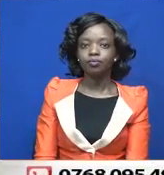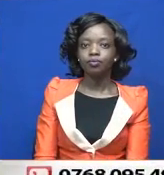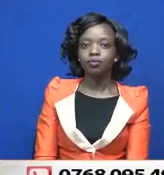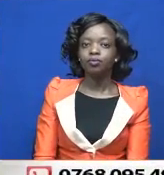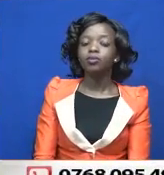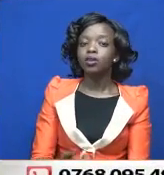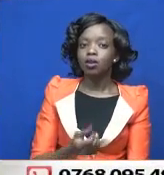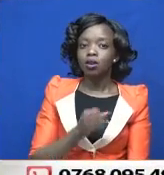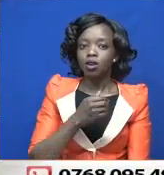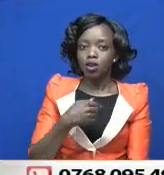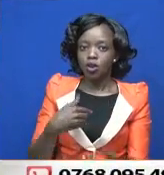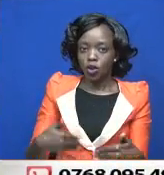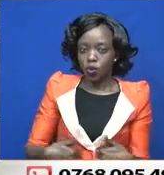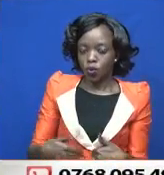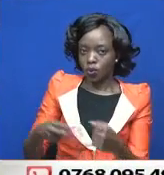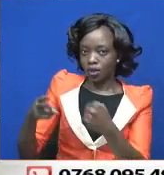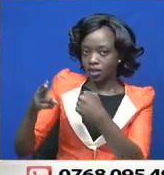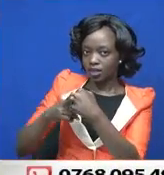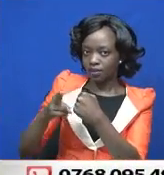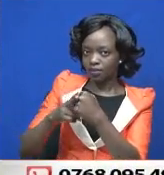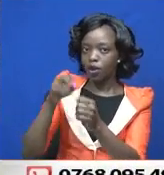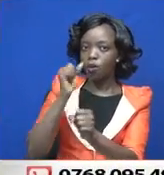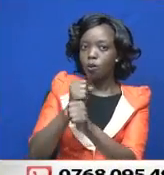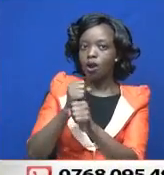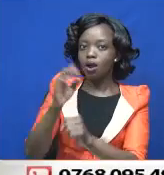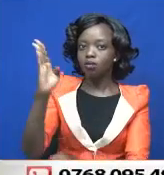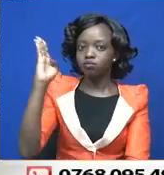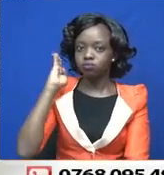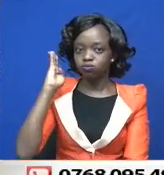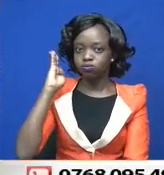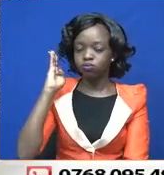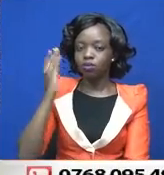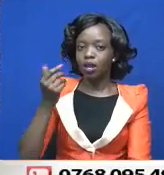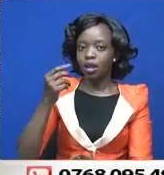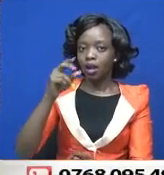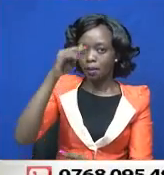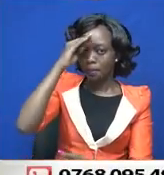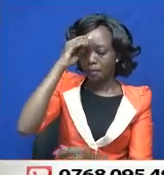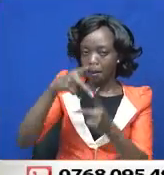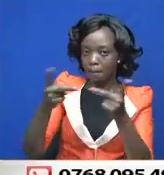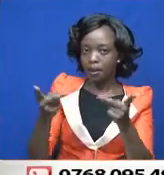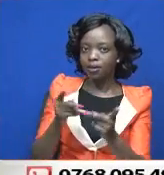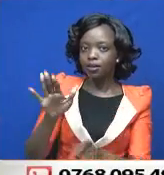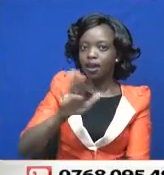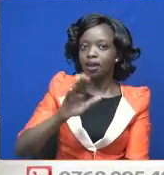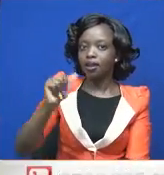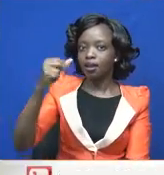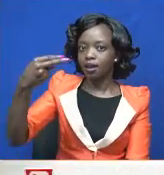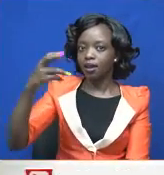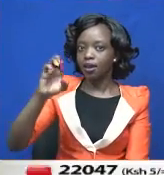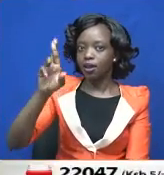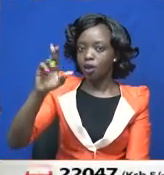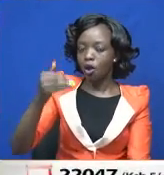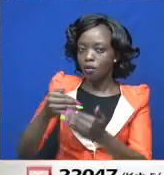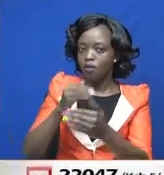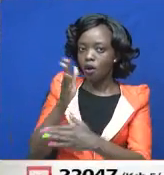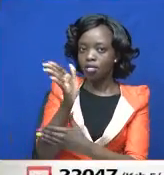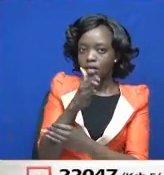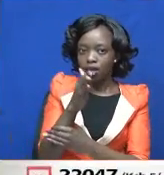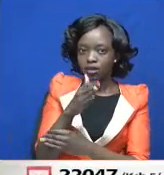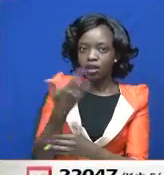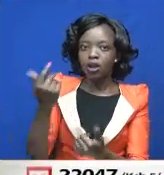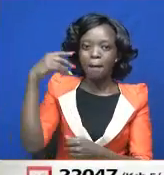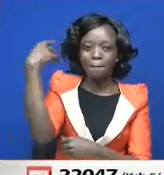Inadaiwa kwa vijana hao saba waliokuwa wanajihusisha na kazi ya ulinzi almaarufu bouncers walichukuliwa eneo la Aero siku ya Alhamisi kabla ya kuvamiwa na kupigwa